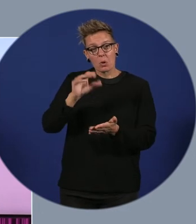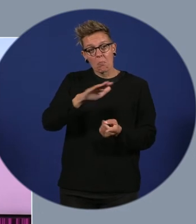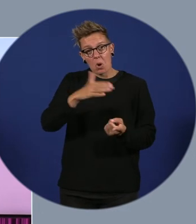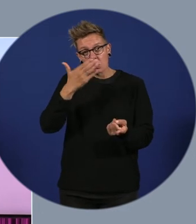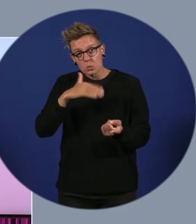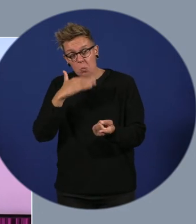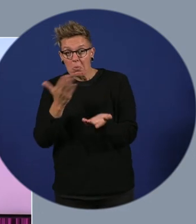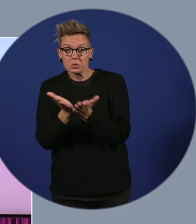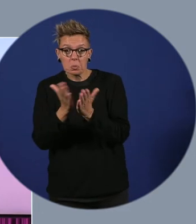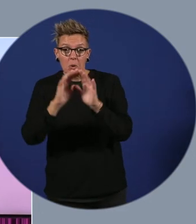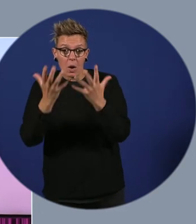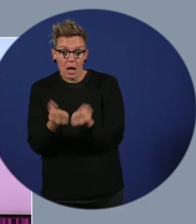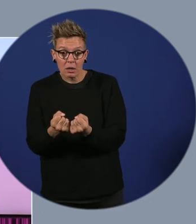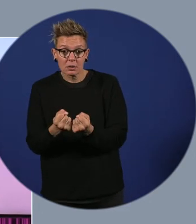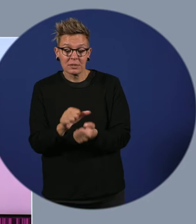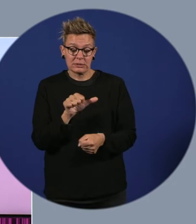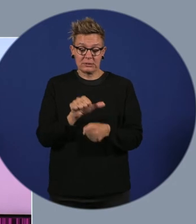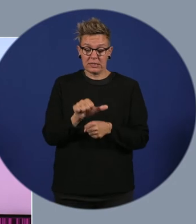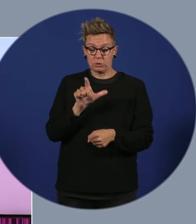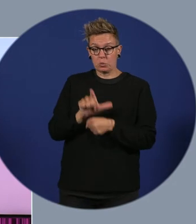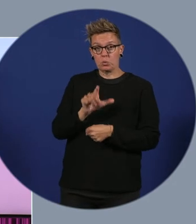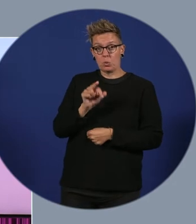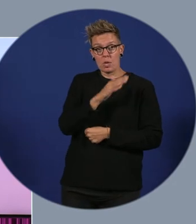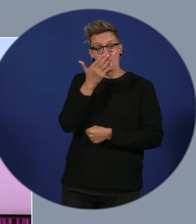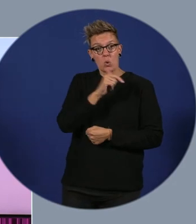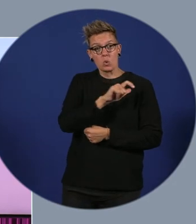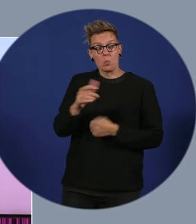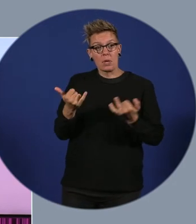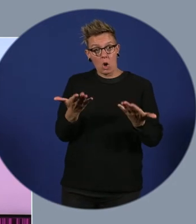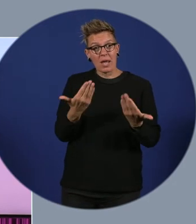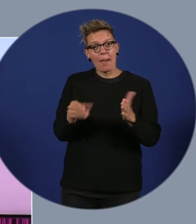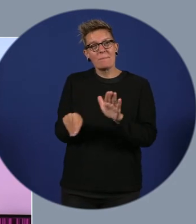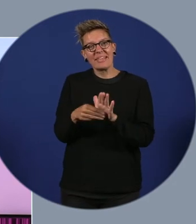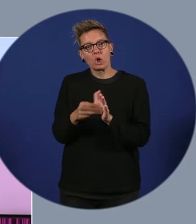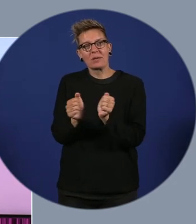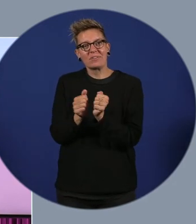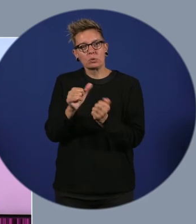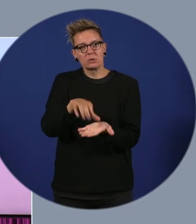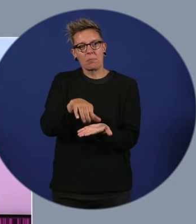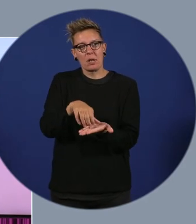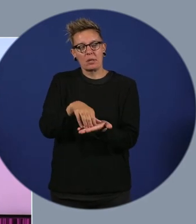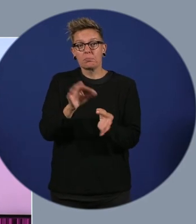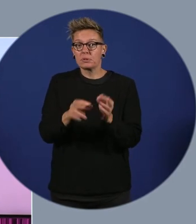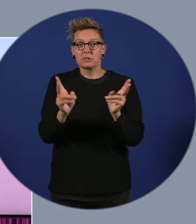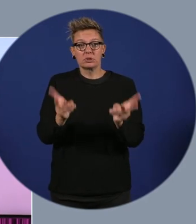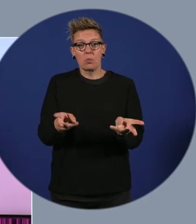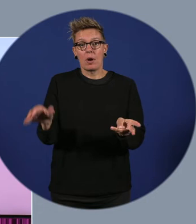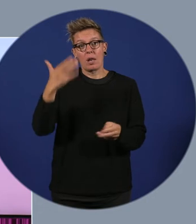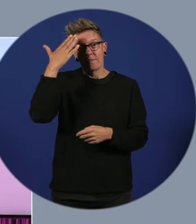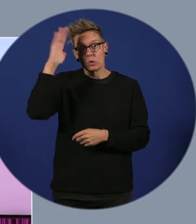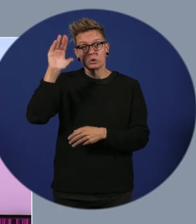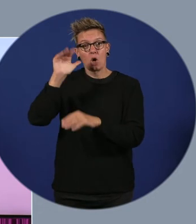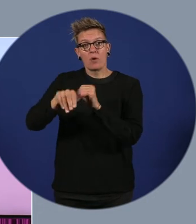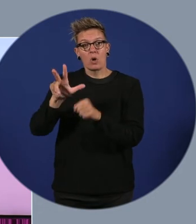och så. Att 16- och 17-åringar idag är en bidragande faktor i samhället lika mycket som alla vuxna